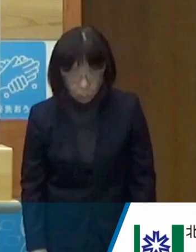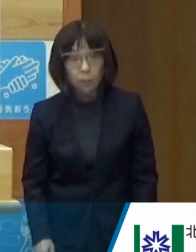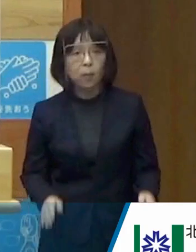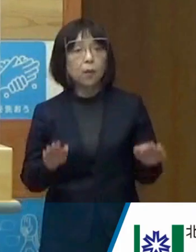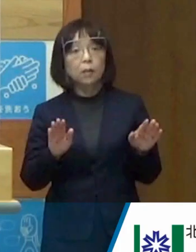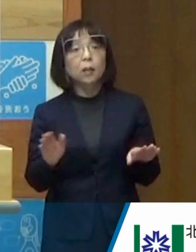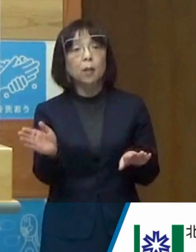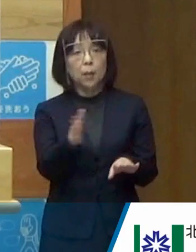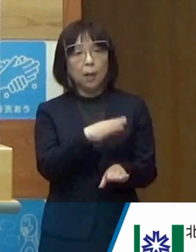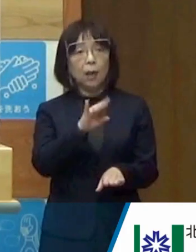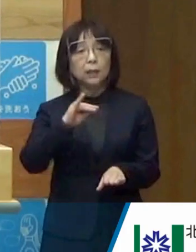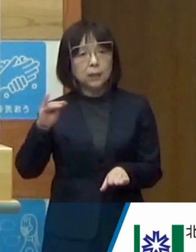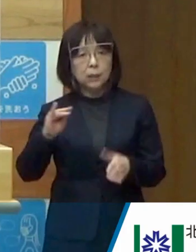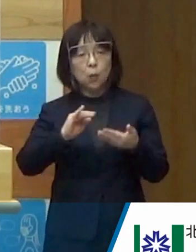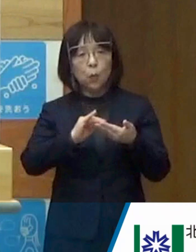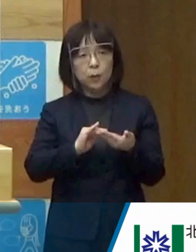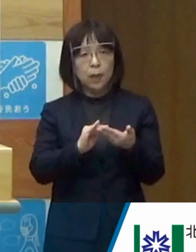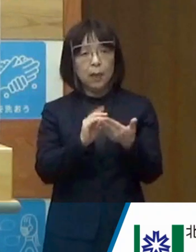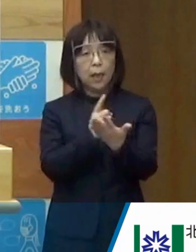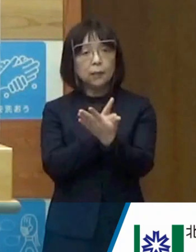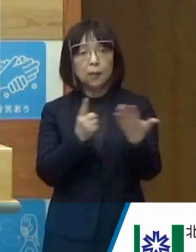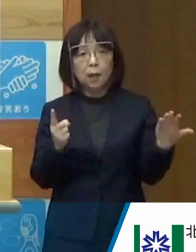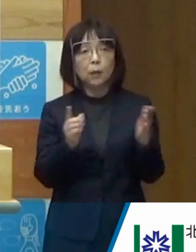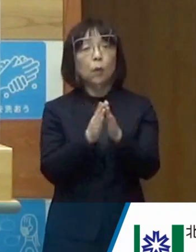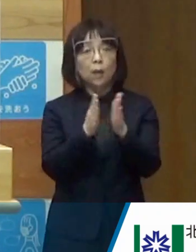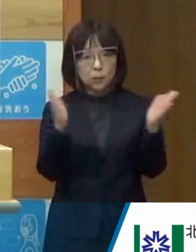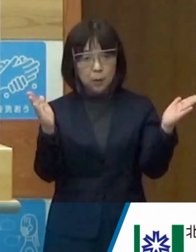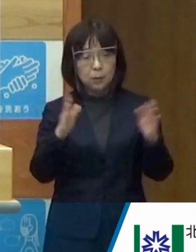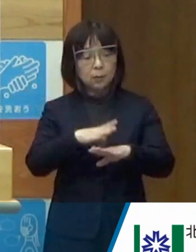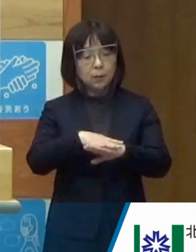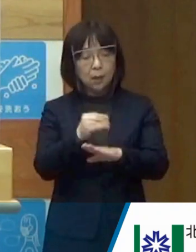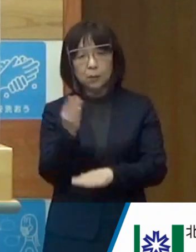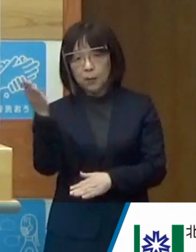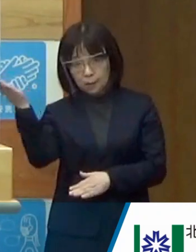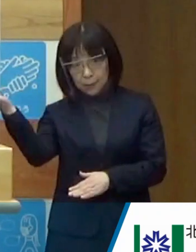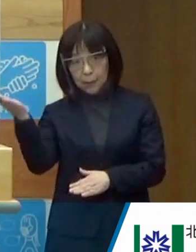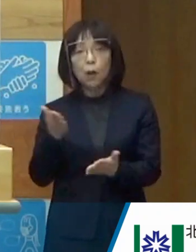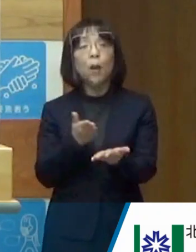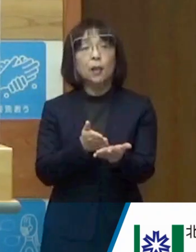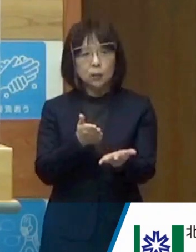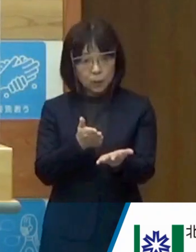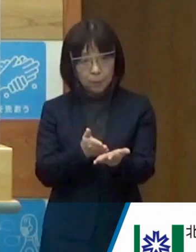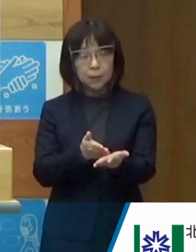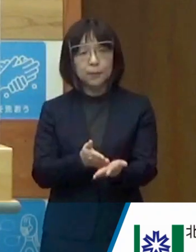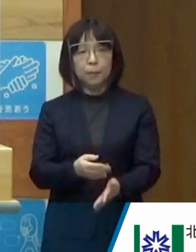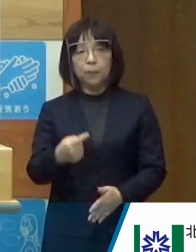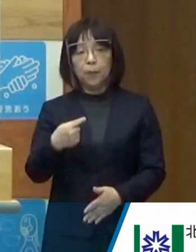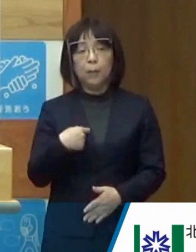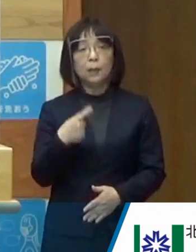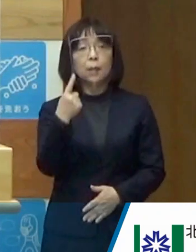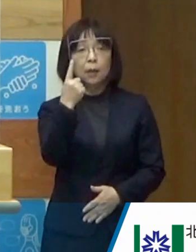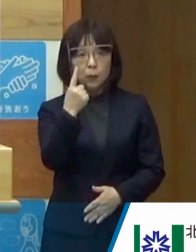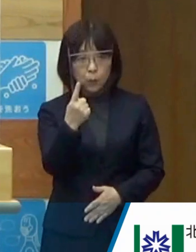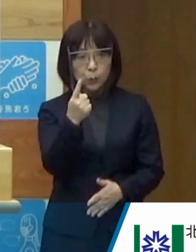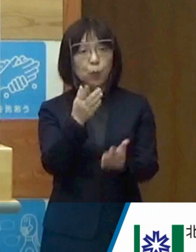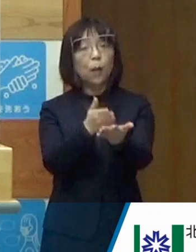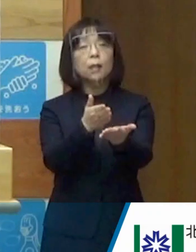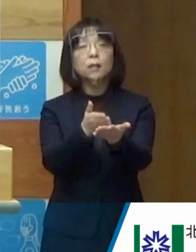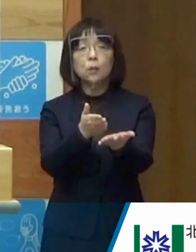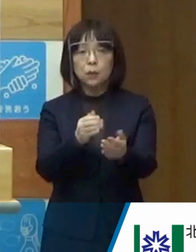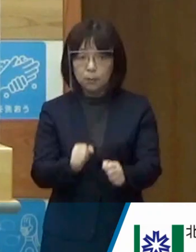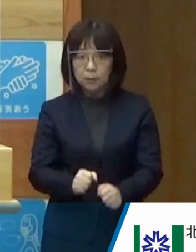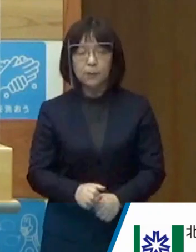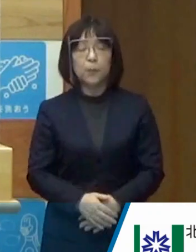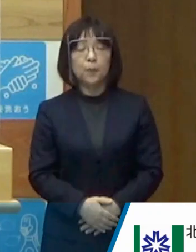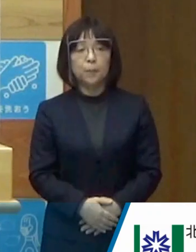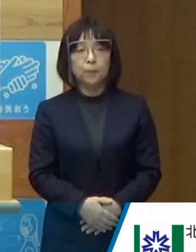ただいまから知事の定例記者会見を開催いたします。はじめに知事からお話しいたします。 はい、私から1点お話をします